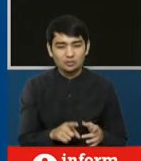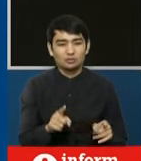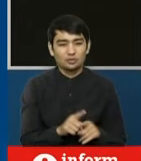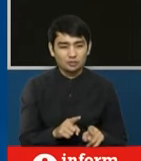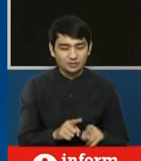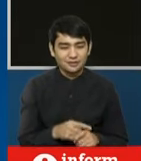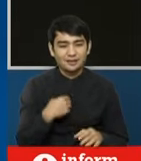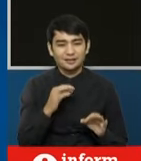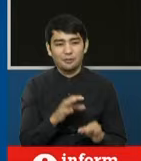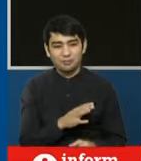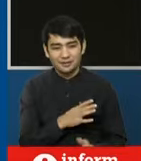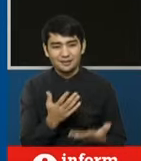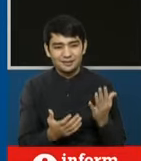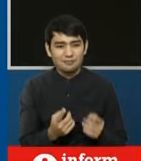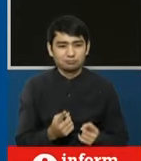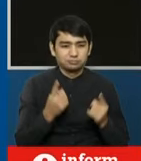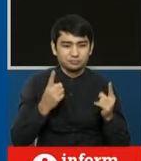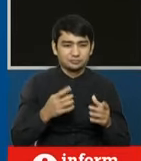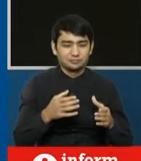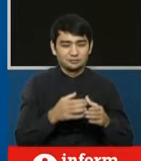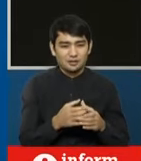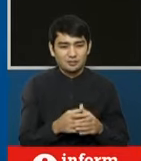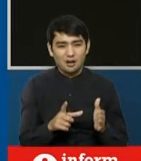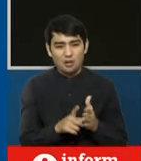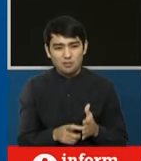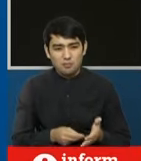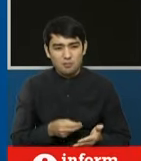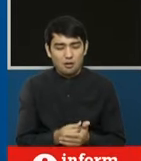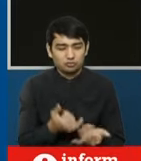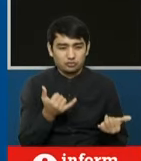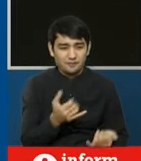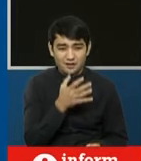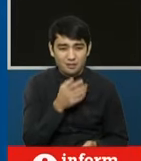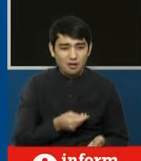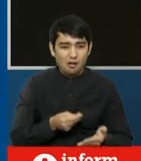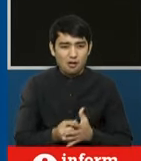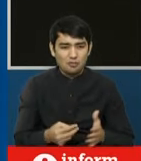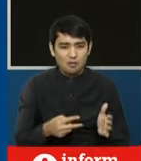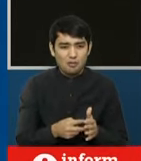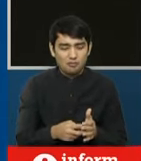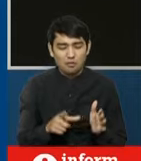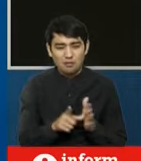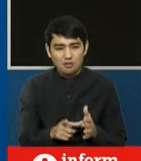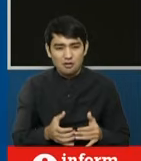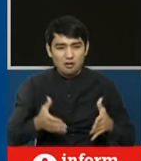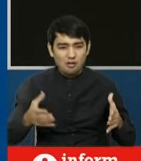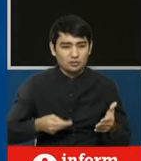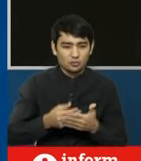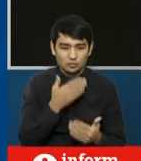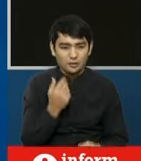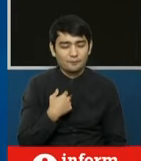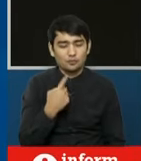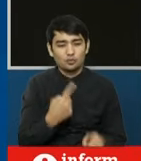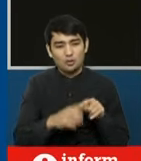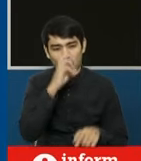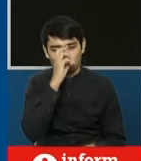өткендегідей қандай да бір үлкен жоғары салық төлеп жатқан жоқ қазірдің өзінде. Яғни салыстырмалы түрде басқа мемлекеттерде 3 есе, 4